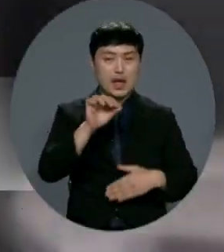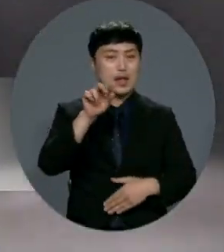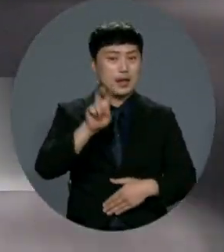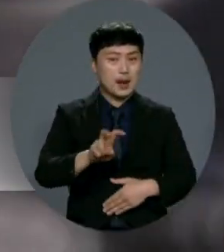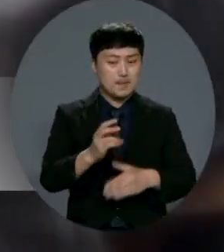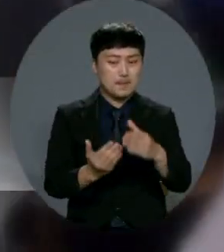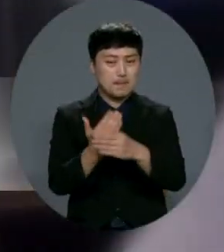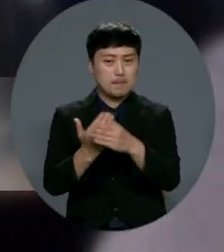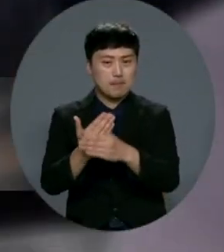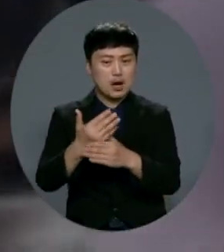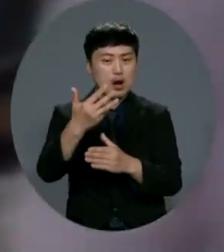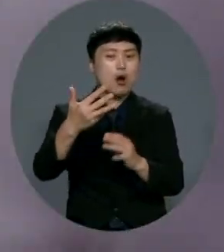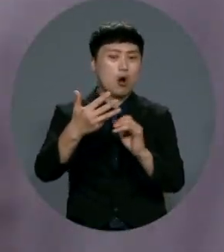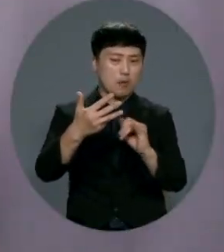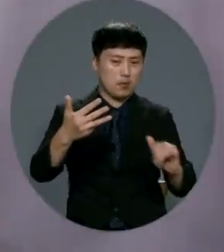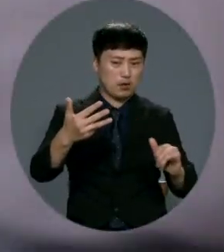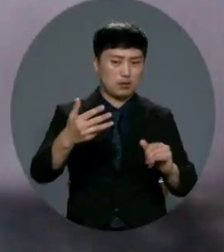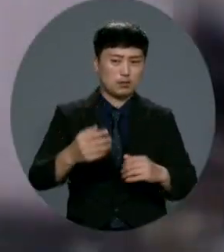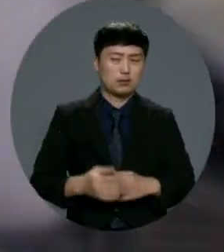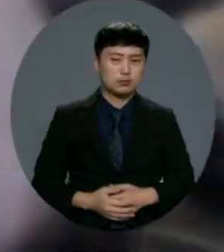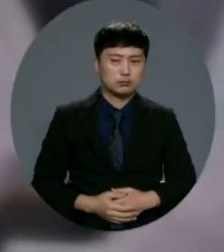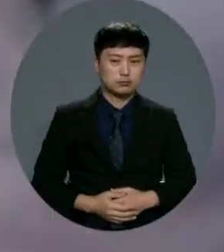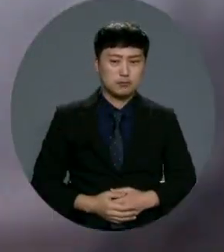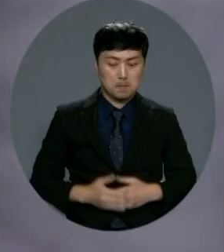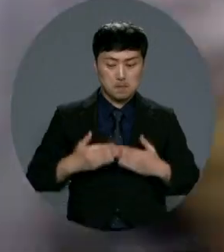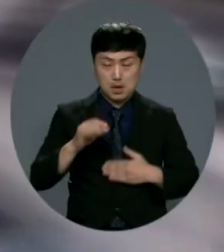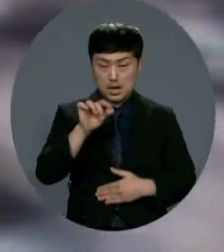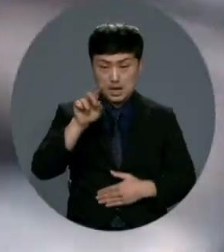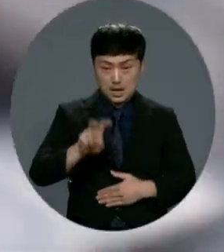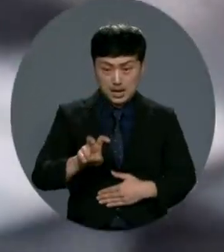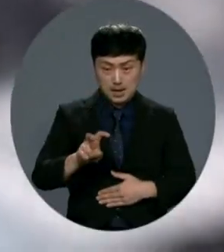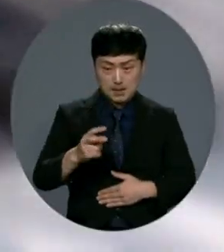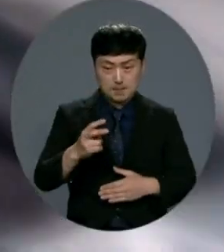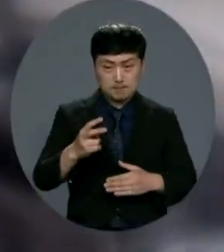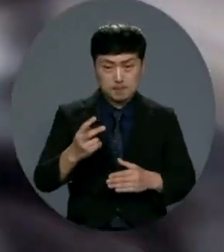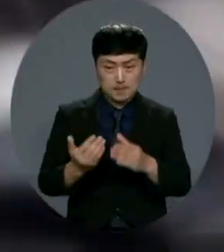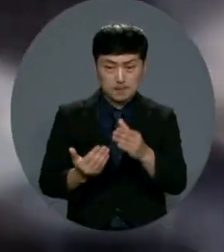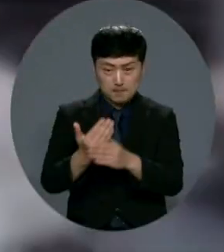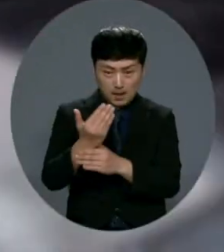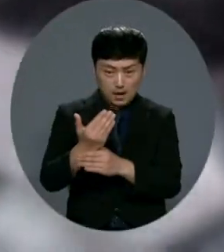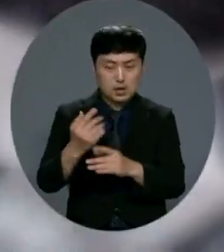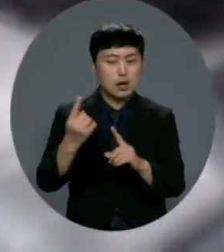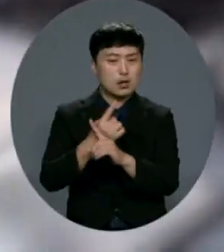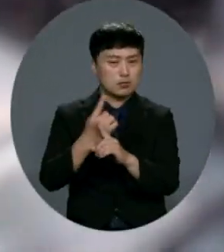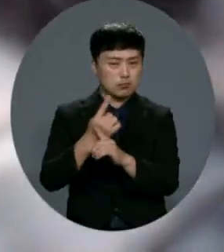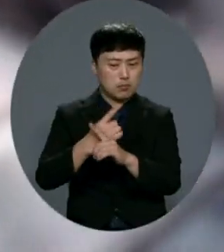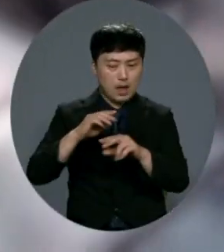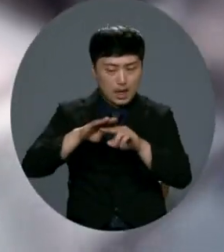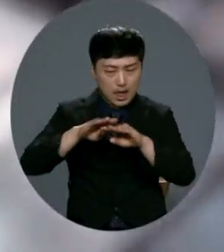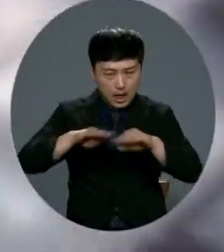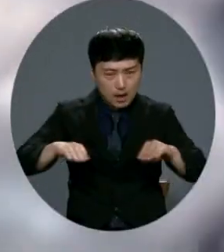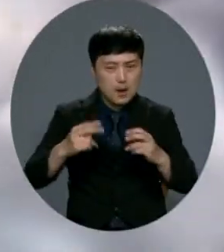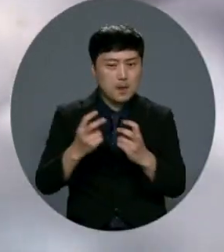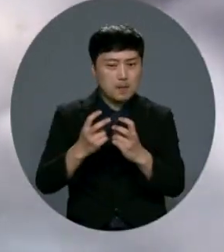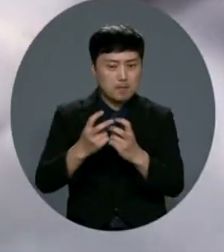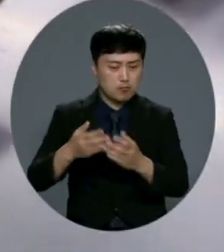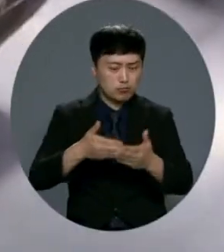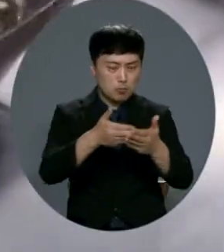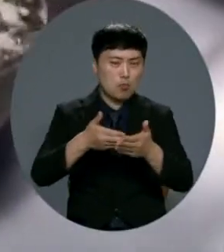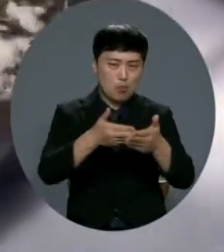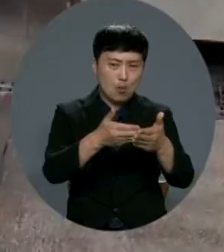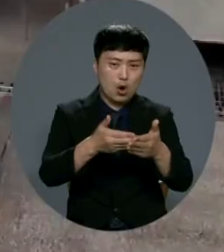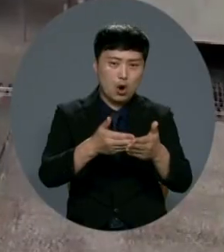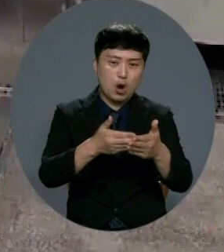확진자만 8명입니다 폐암당사자가 안정적으로 치료받을 수 있는 대책 마련을 지속적으로 요구하고 있지만